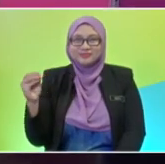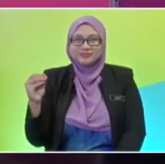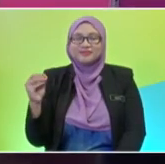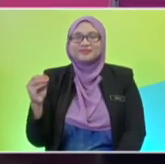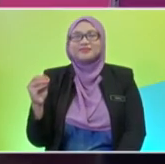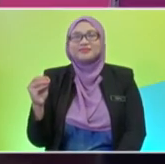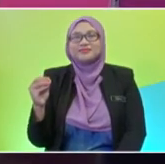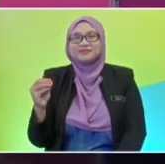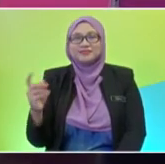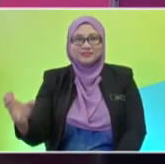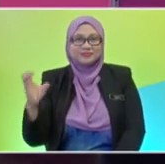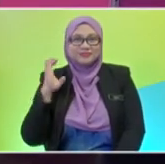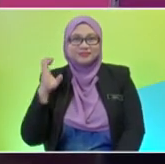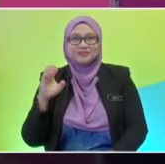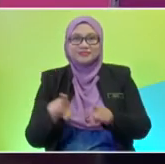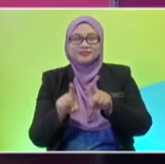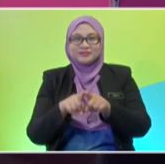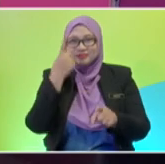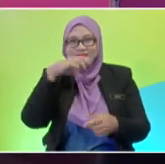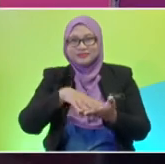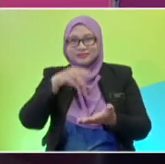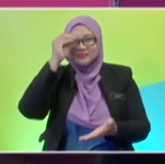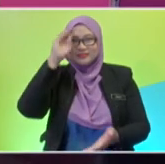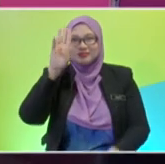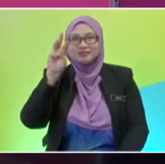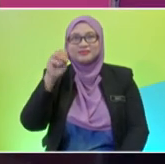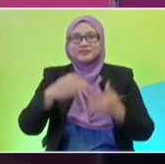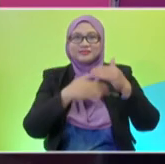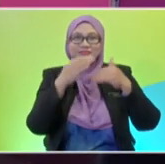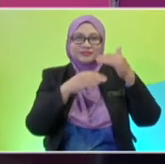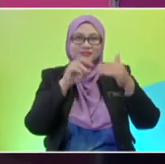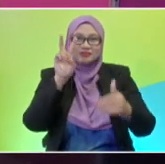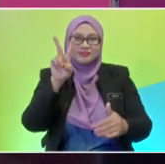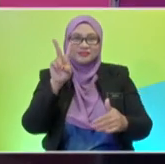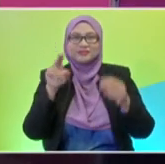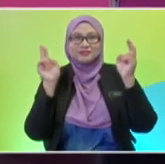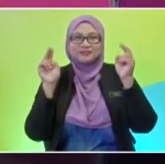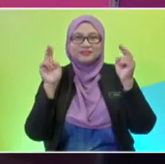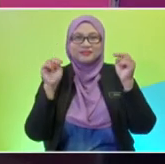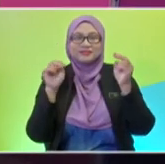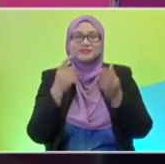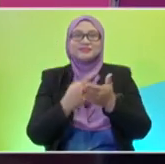bagi sama-sama belajar mata pelajaran bahasa Melayu tahap 2 jadi topiknya